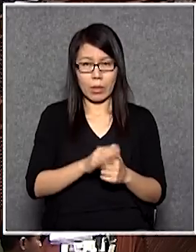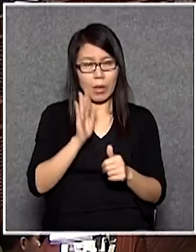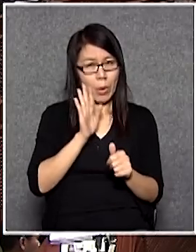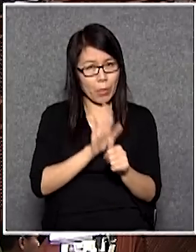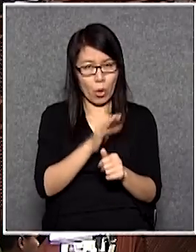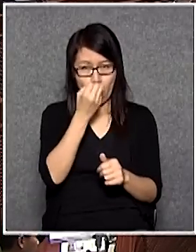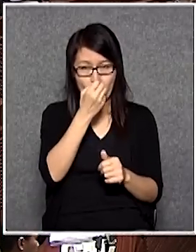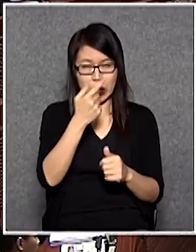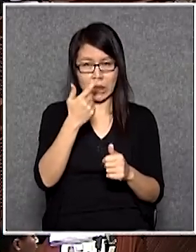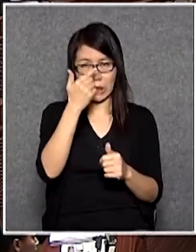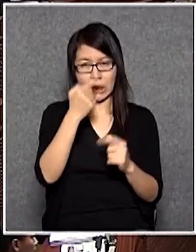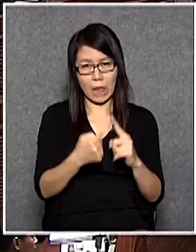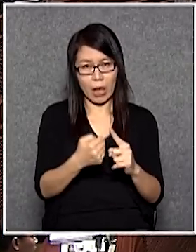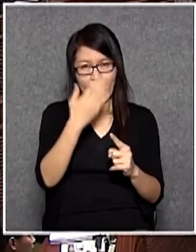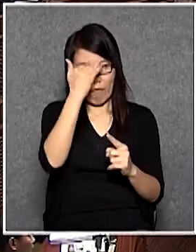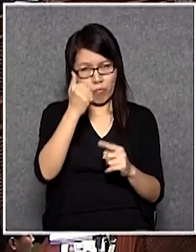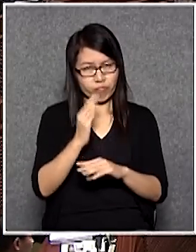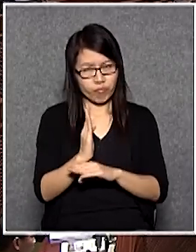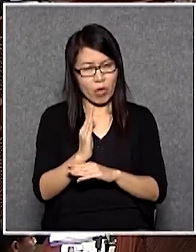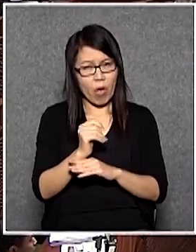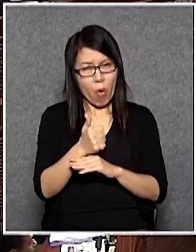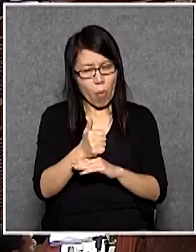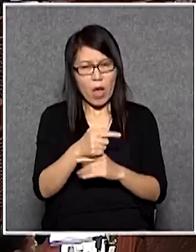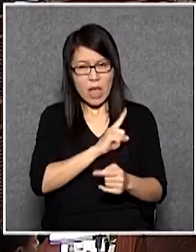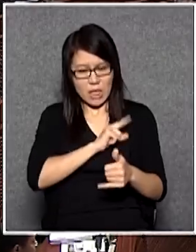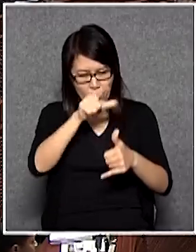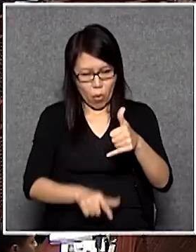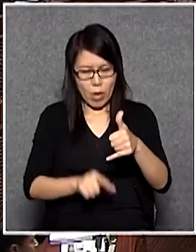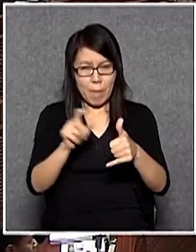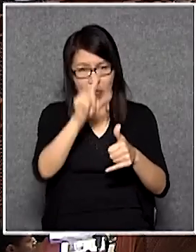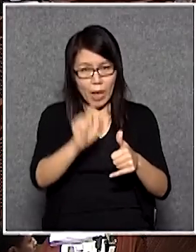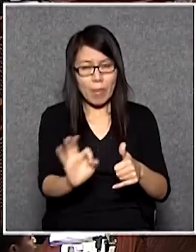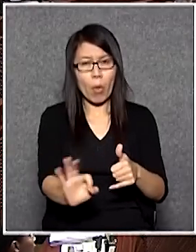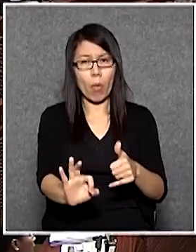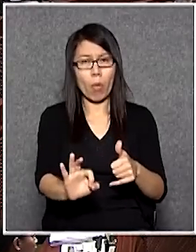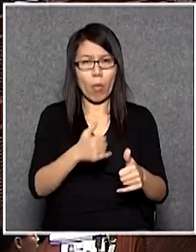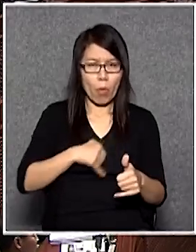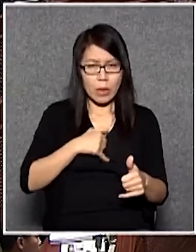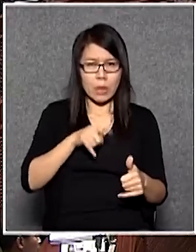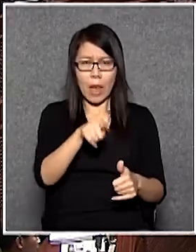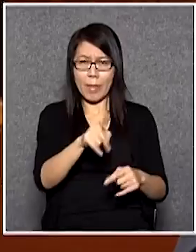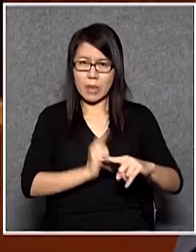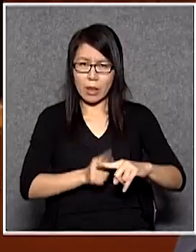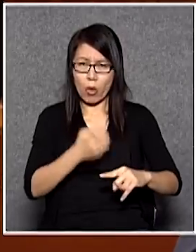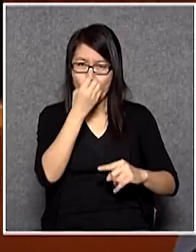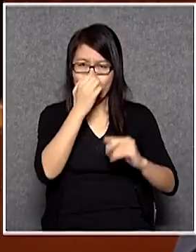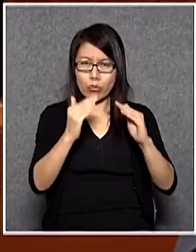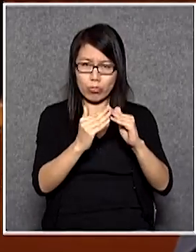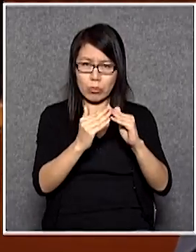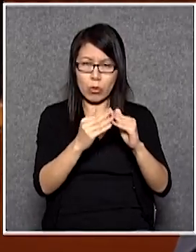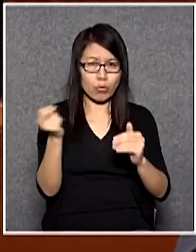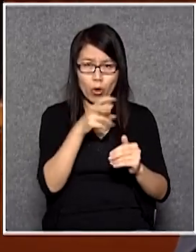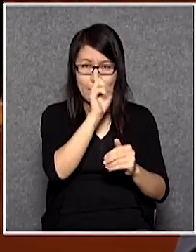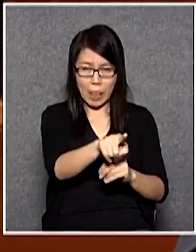的福祉，如果你认为你个人是仍然没有问题的话，我怀疑你究竟是不是在香港住。我再问多你一